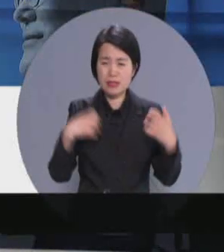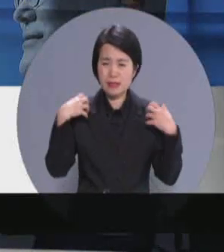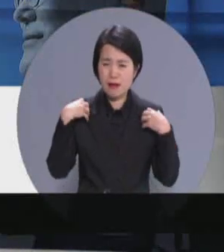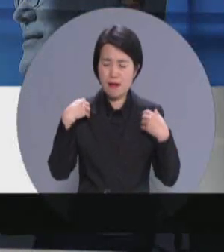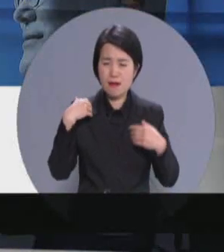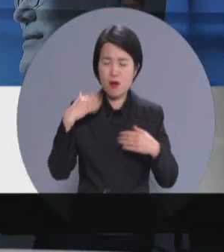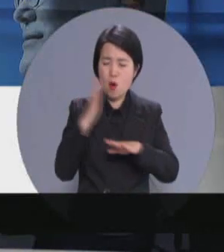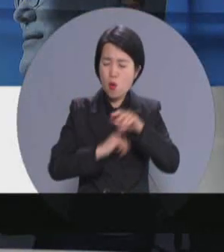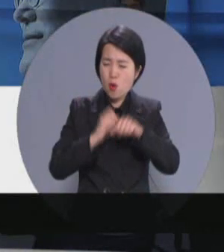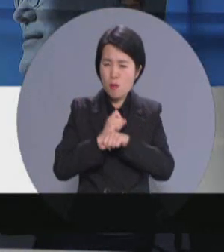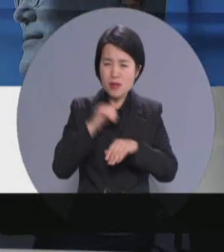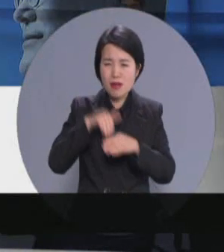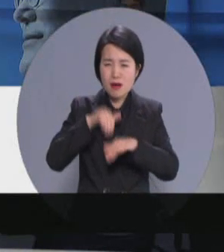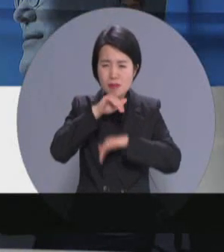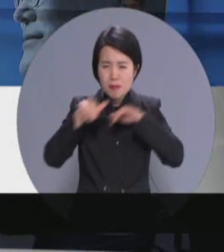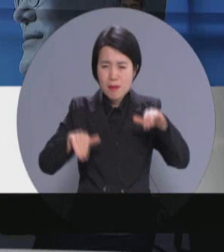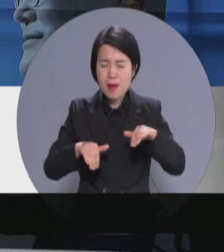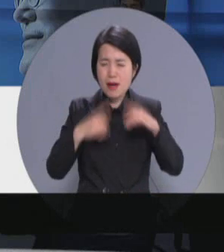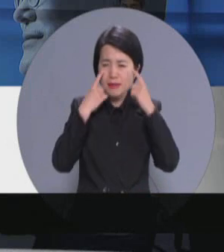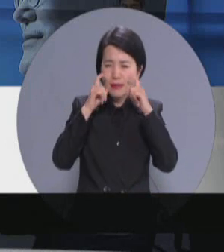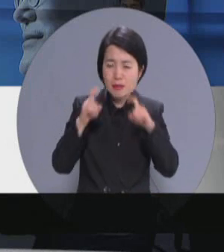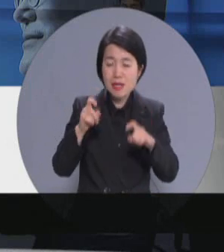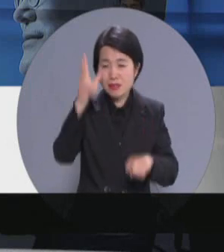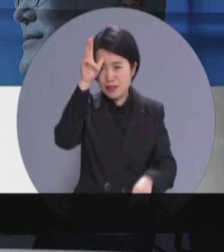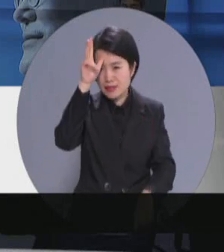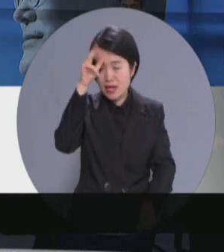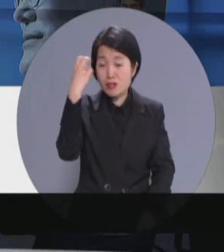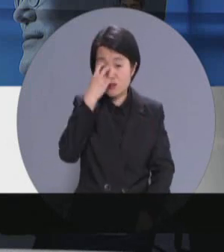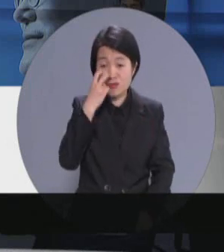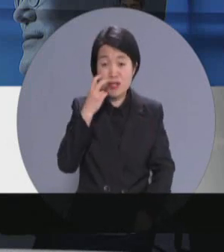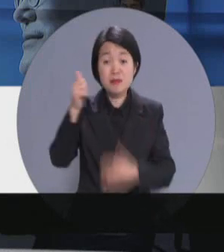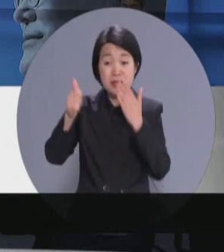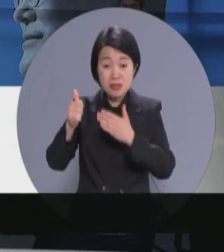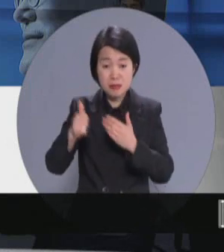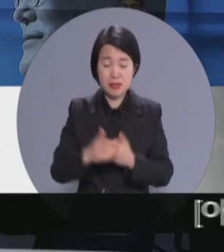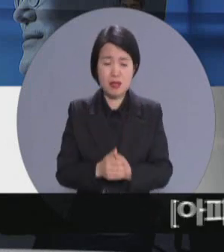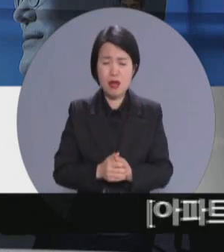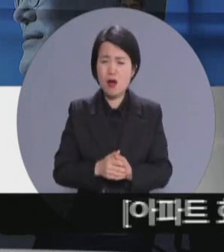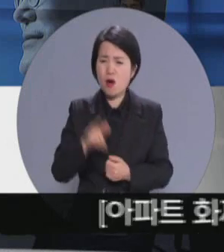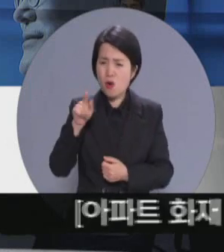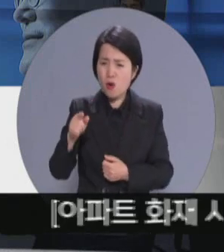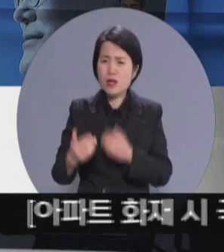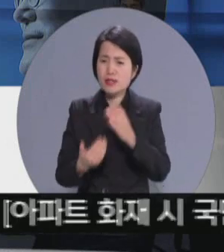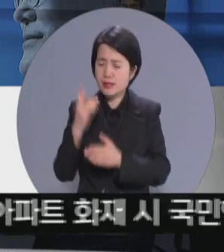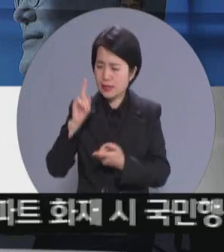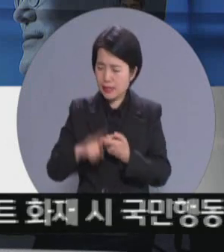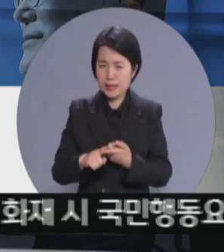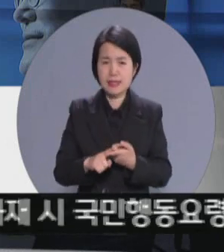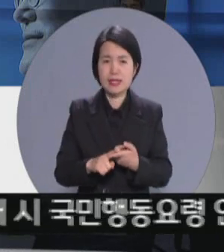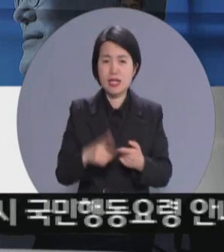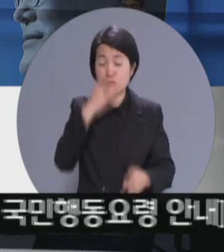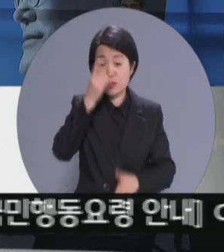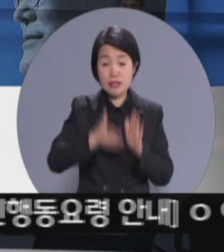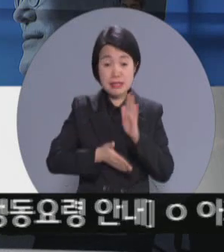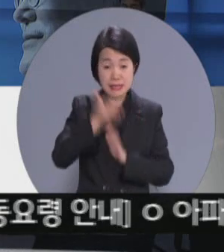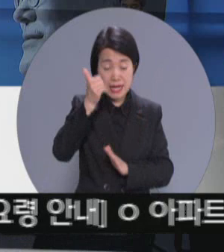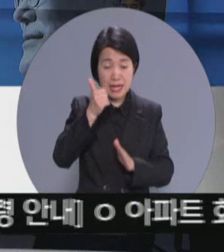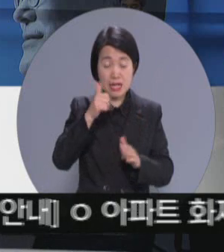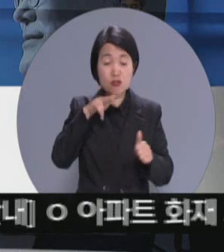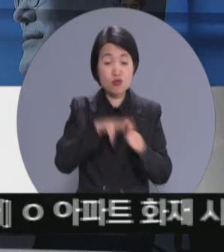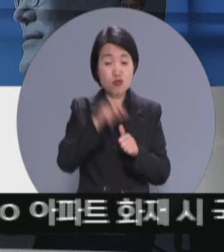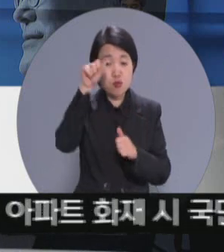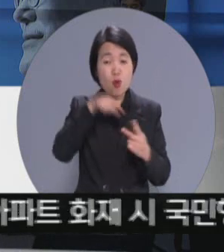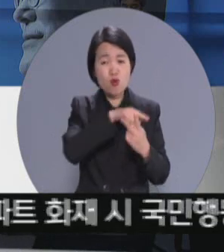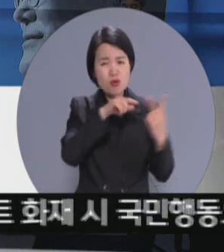있다며 최근 경찰에 수사를 의뢰했습니다. 이에 대해 노관규 시장이 의혹을 제기한 후보들을 겨냥했는데 또